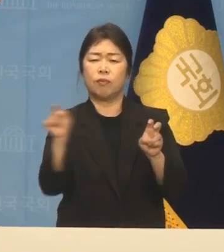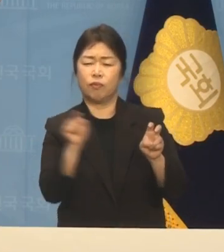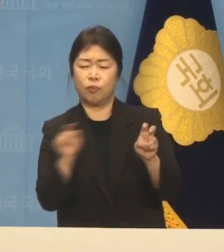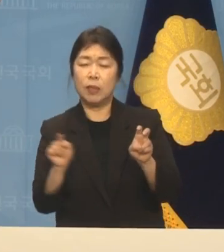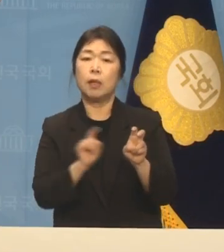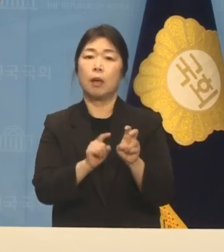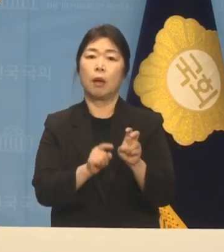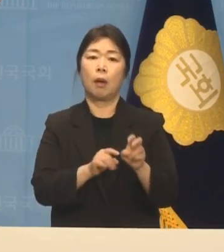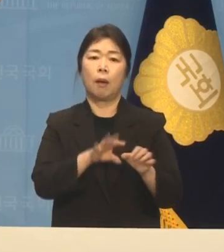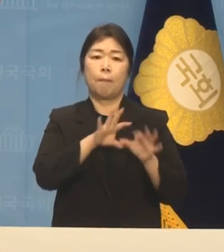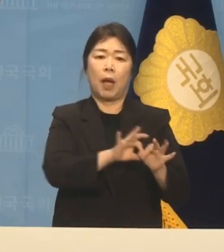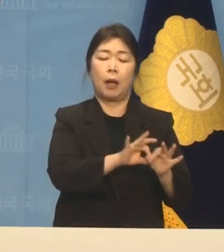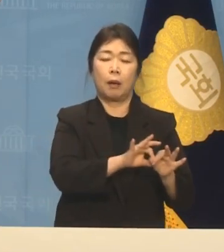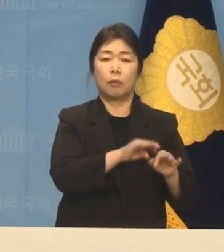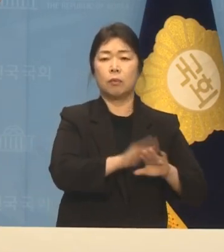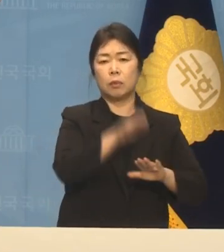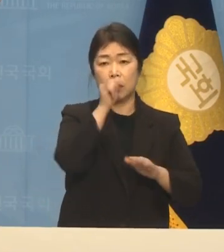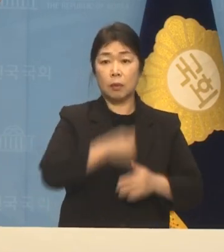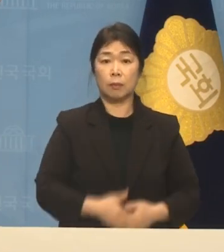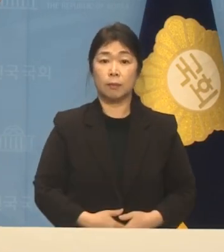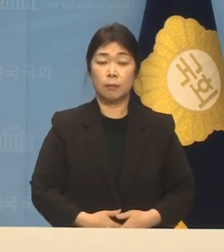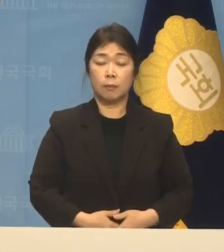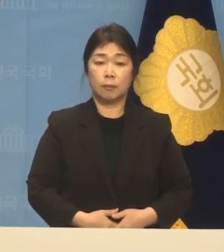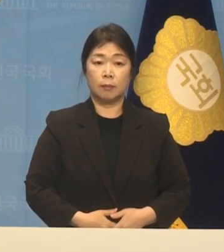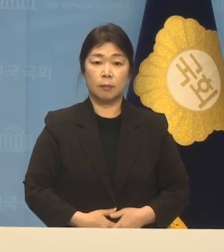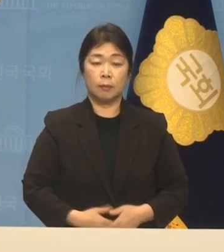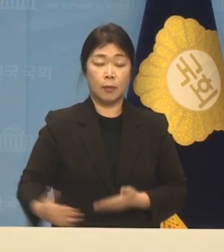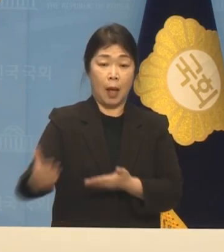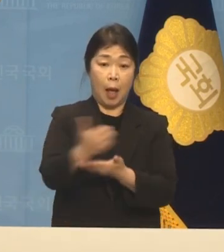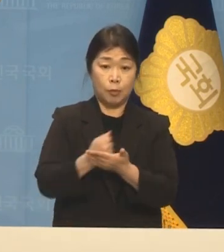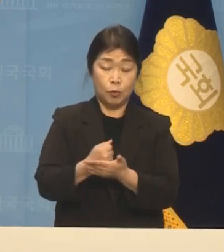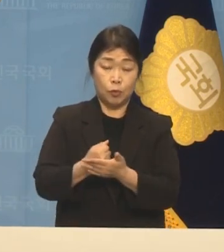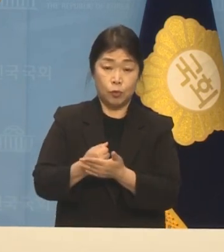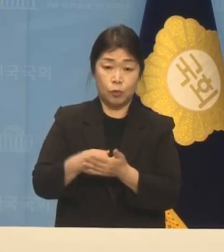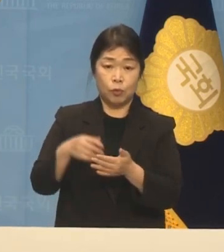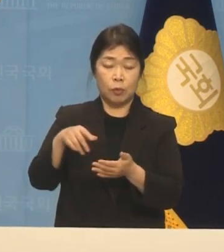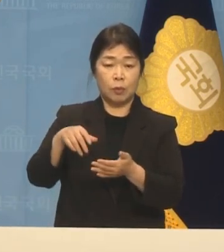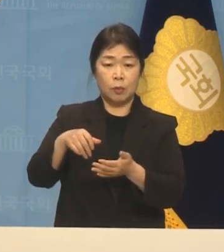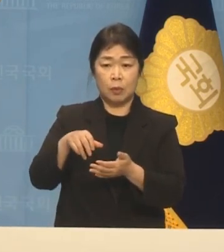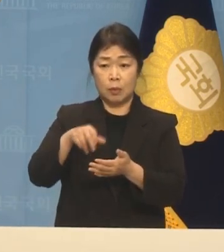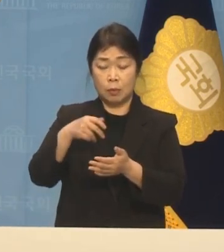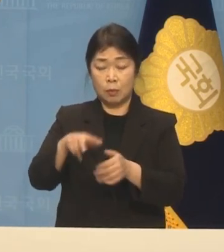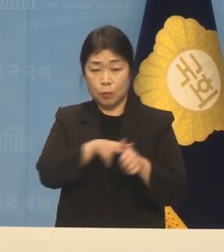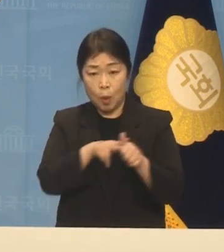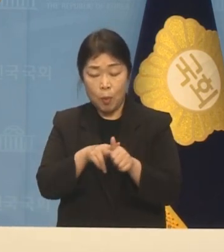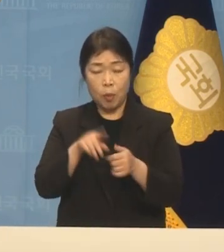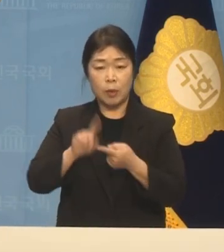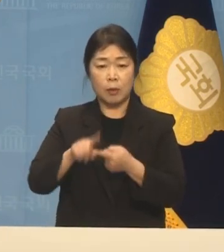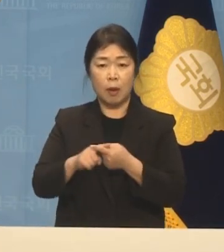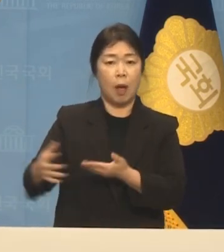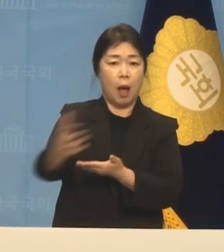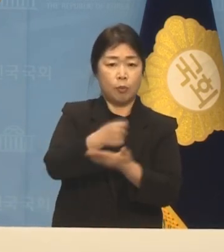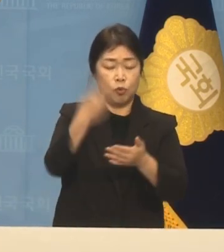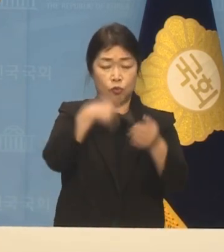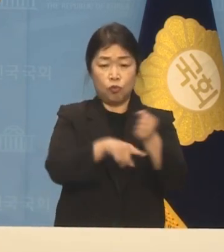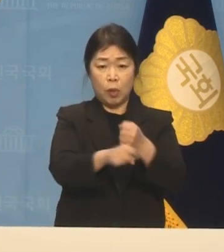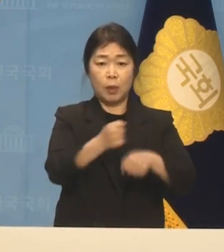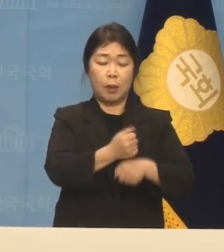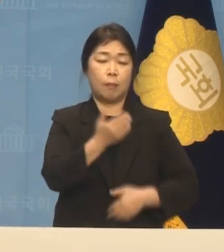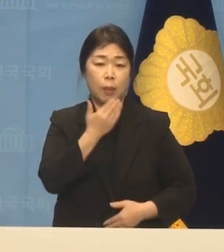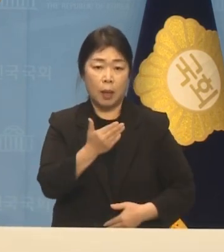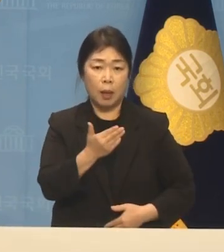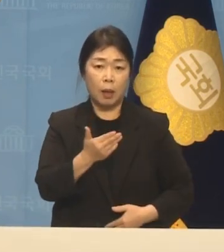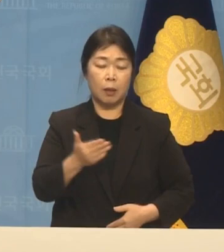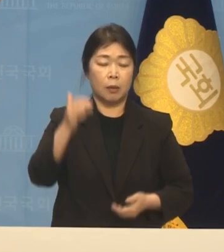압수영장의 혐의 사실과 관련된 전자정보만을 압수할 수 있도록 범위를 정하고 예외적으로 저장 매체